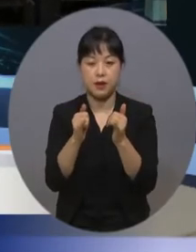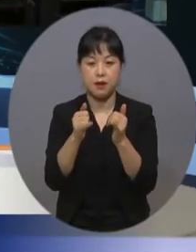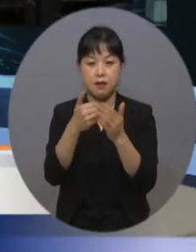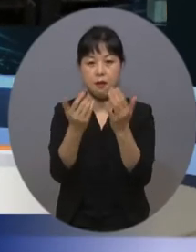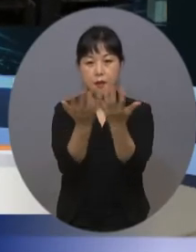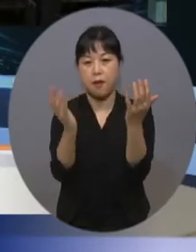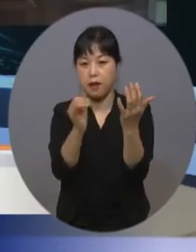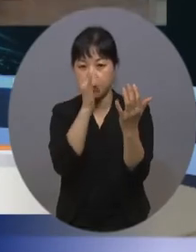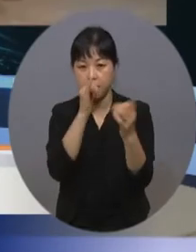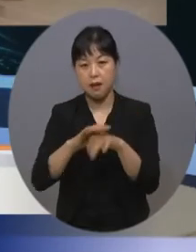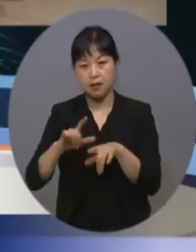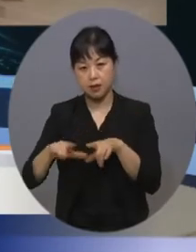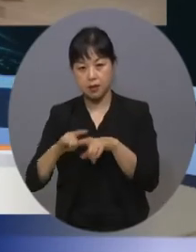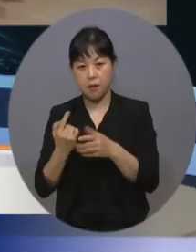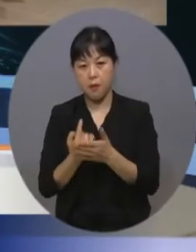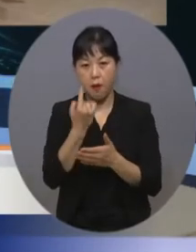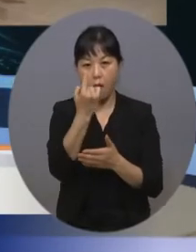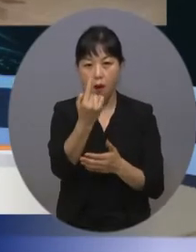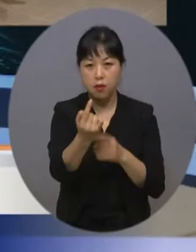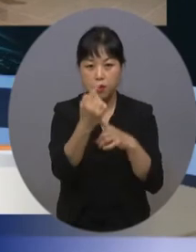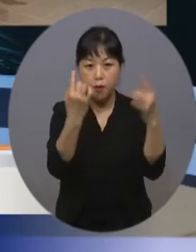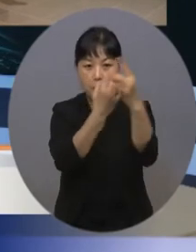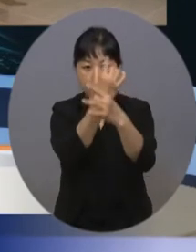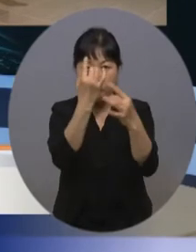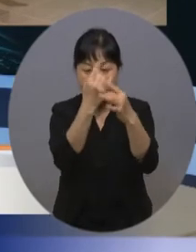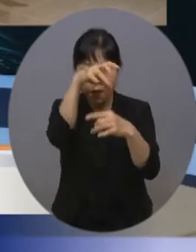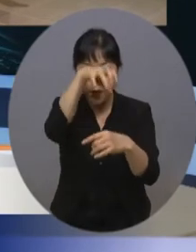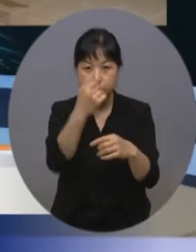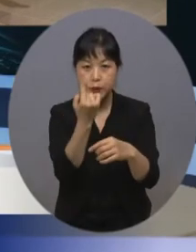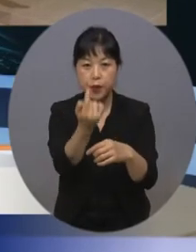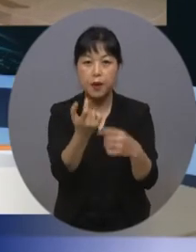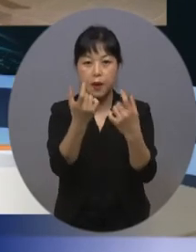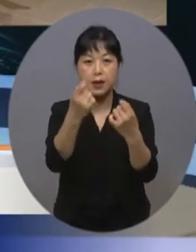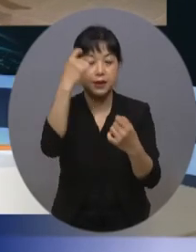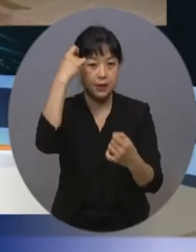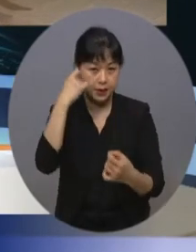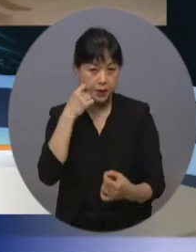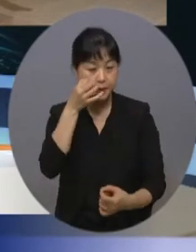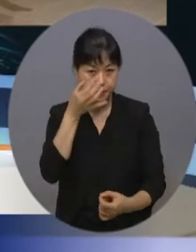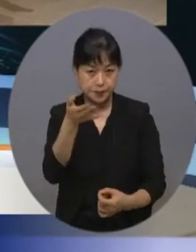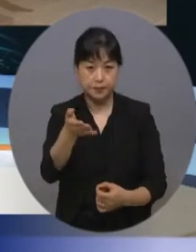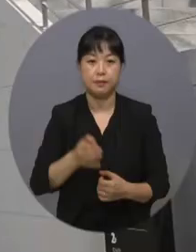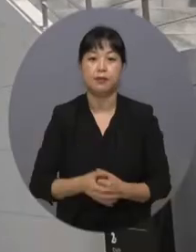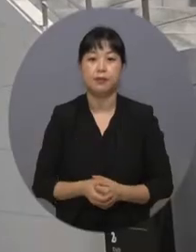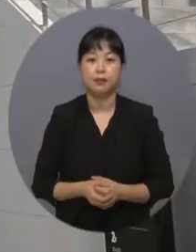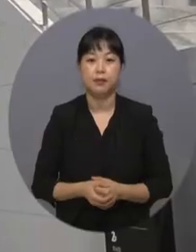판타지 세계에 온 듯한 몽환적인 전시회 현장에 이소영 기자가 다녀왔습니다.